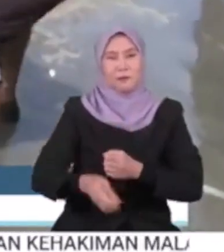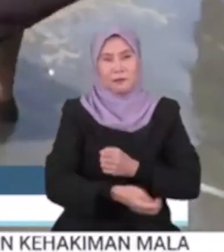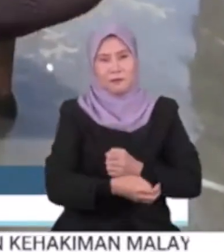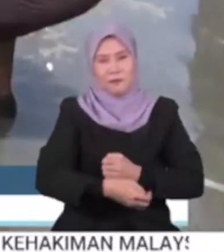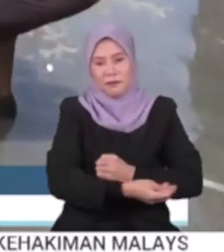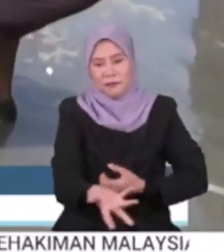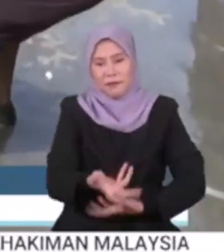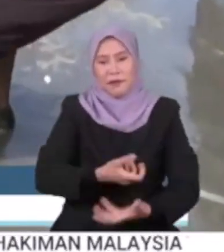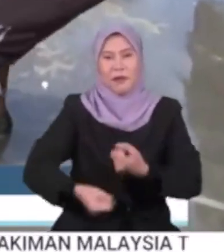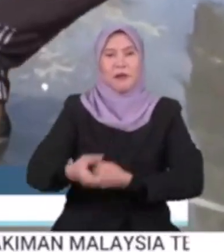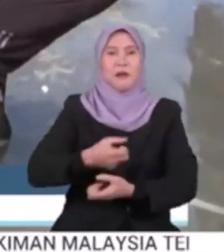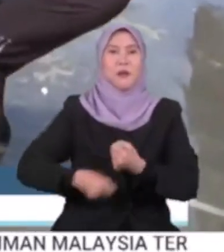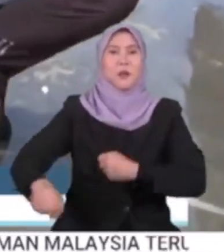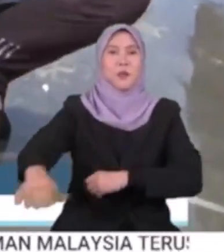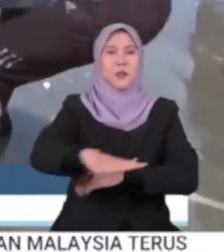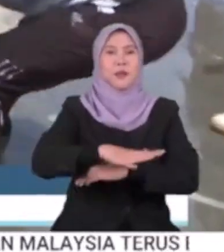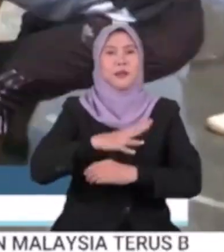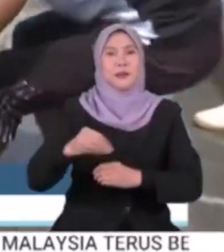laut dan